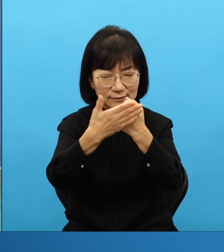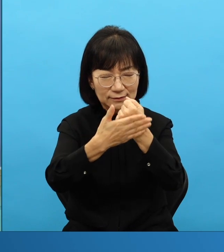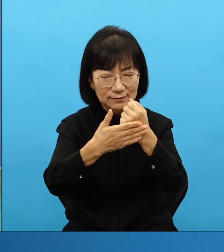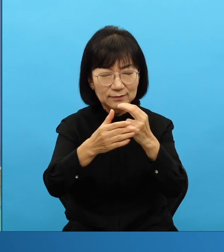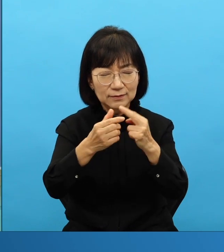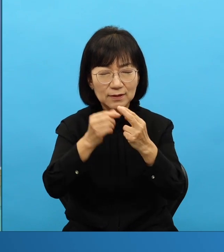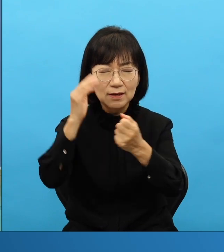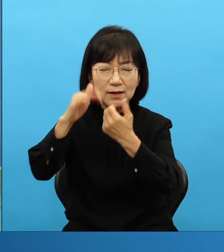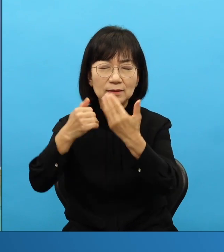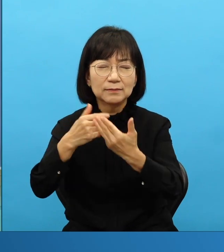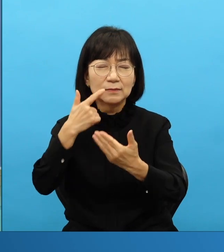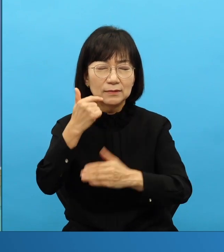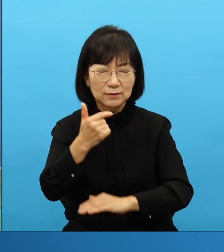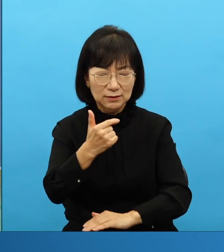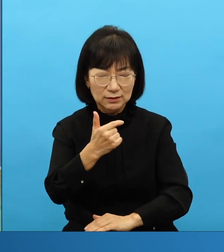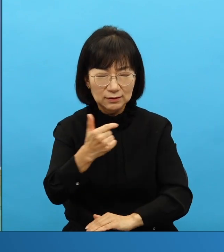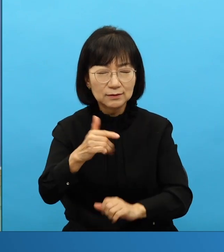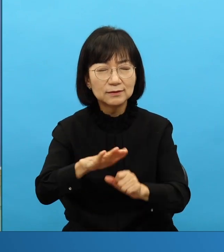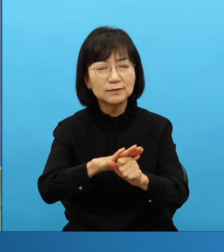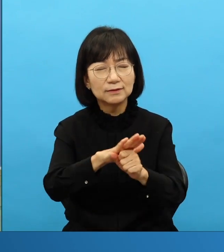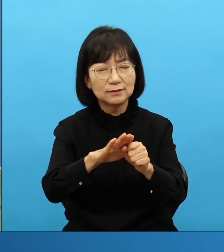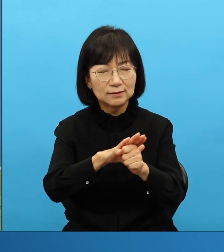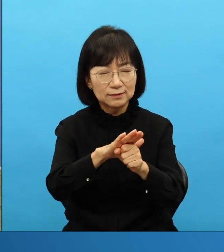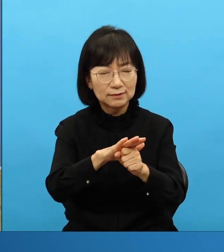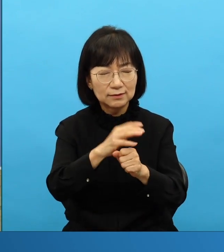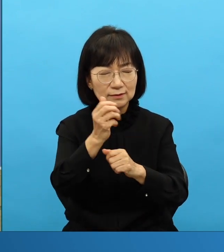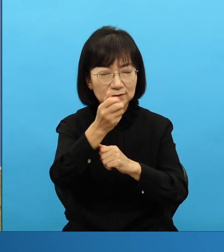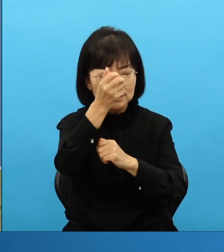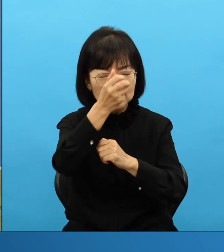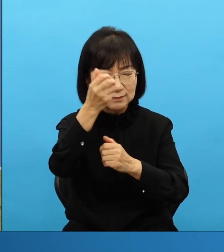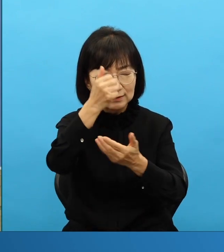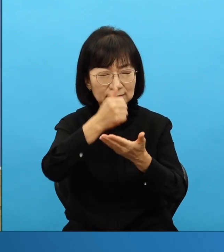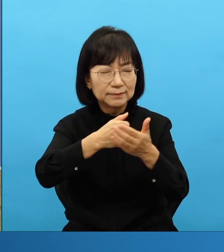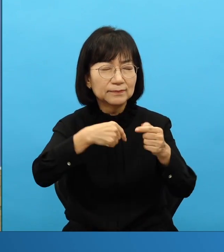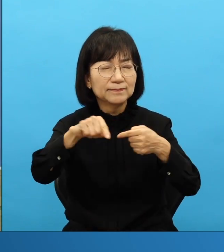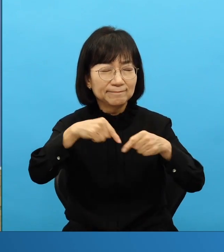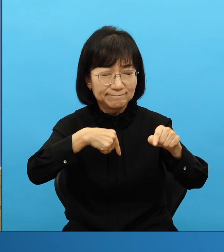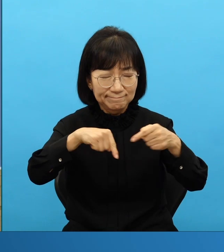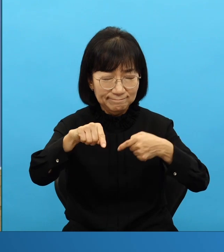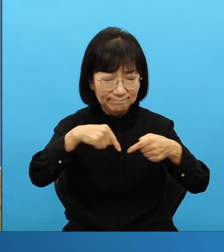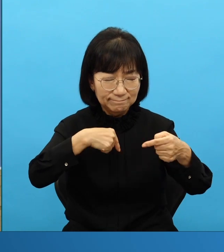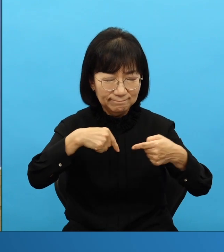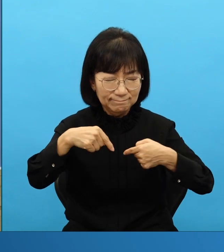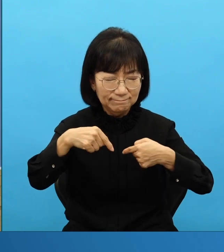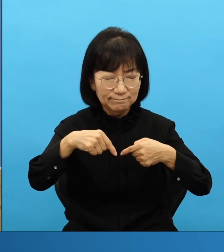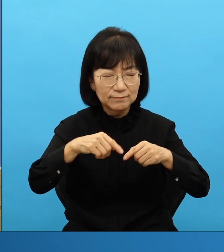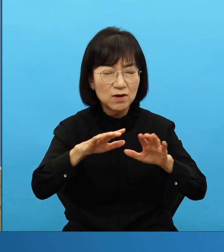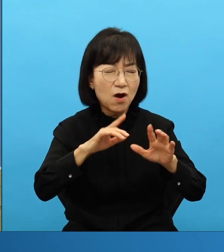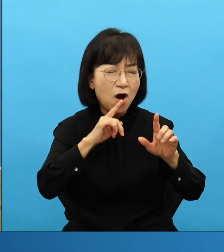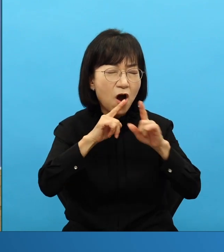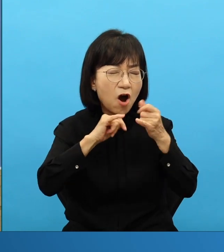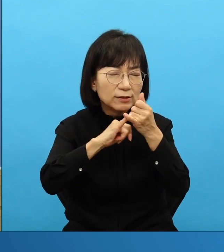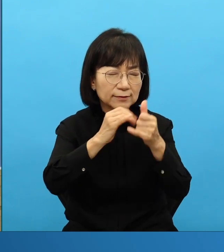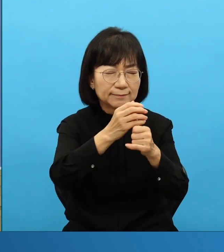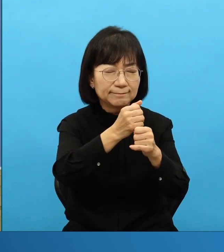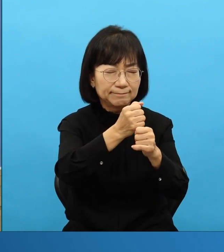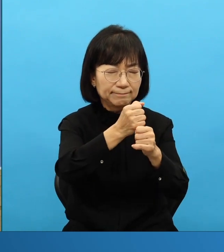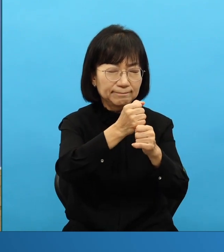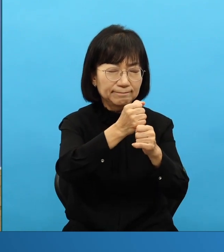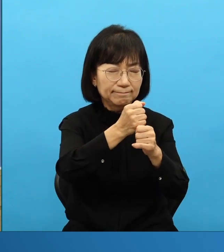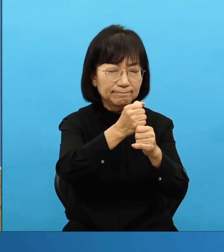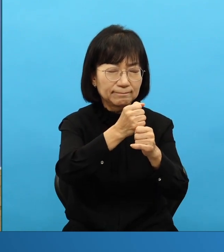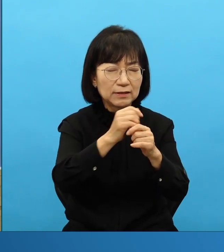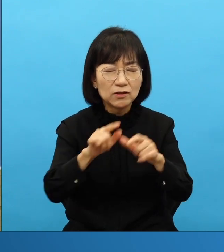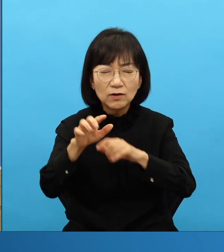Christ 아버지의 크신 사랑과 and by the God's great 성령의 love 역사하심이 and the working of the Holy Spirit 이 언약의 말씀 가지고 현장으로